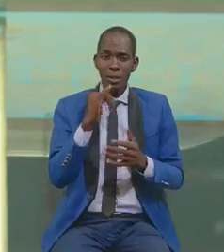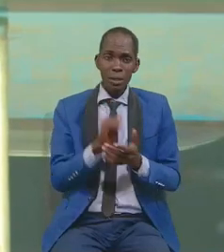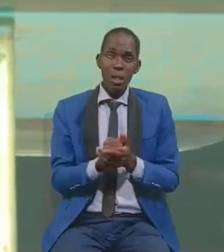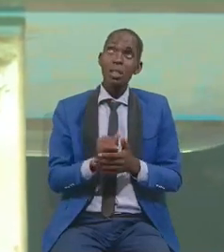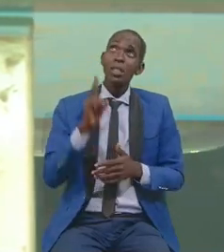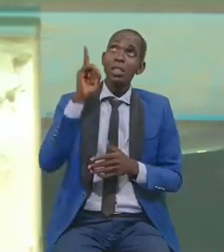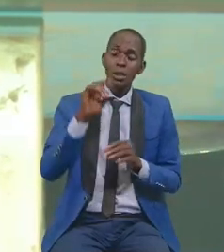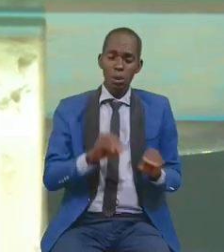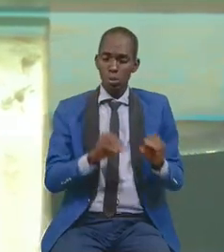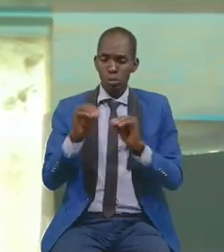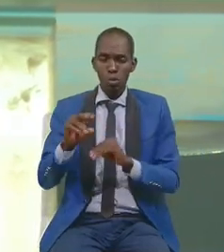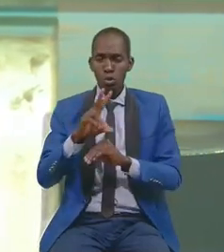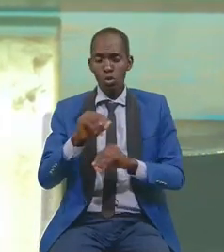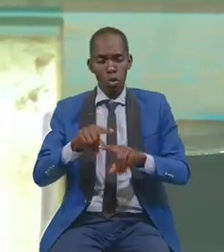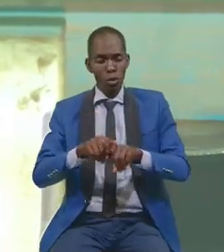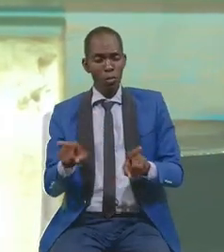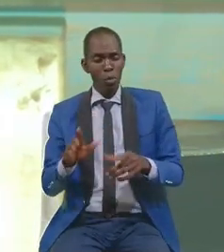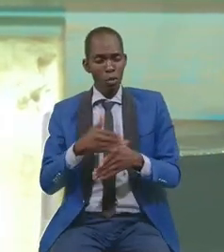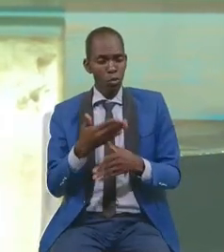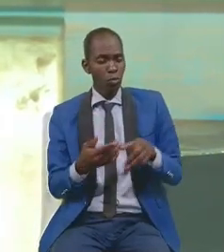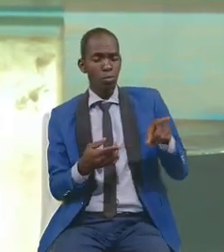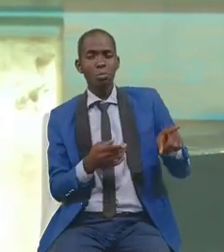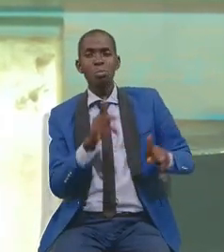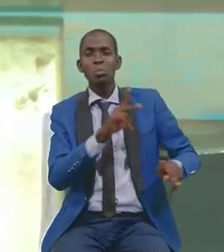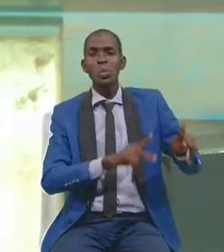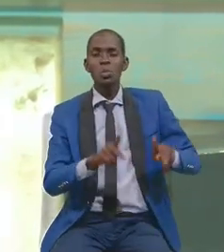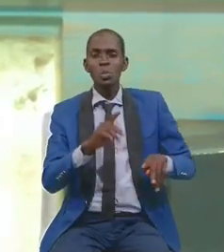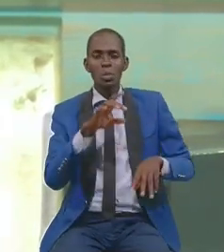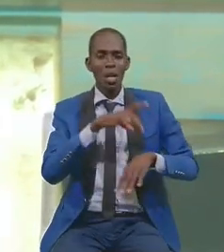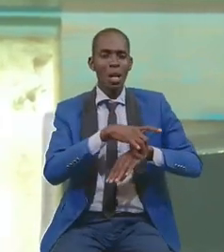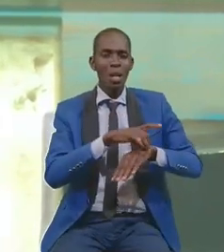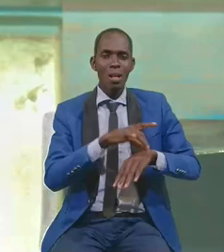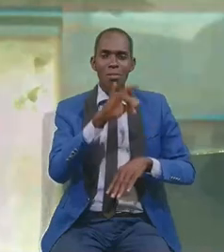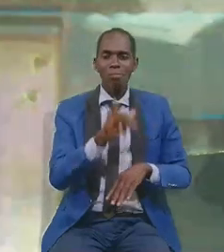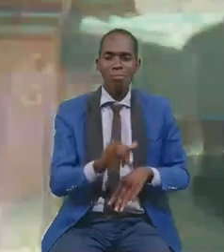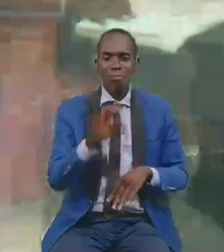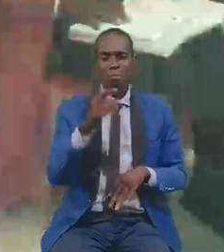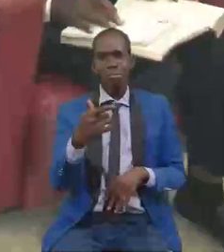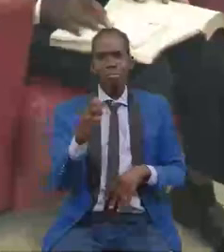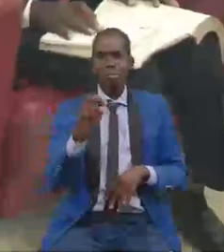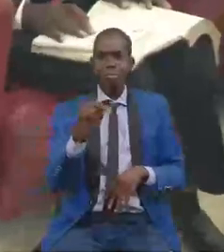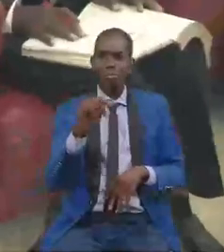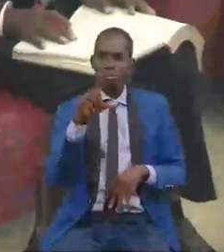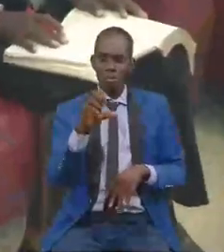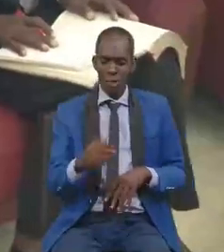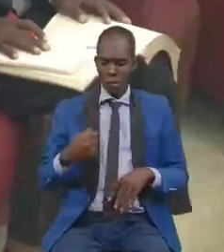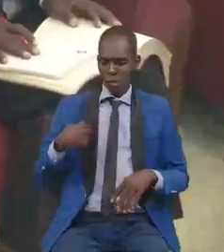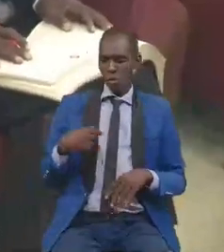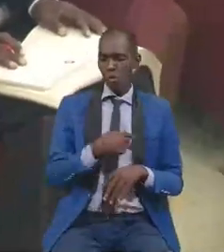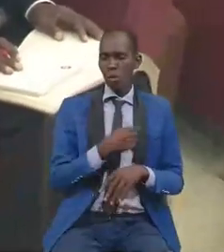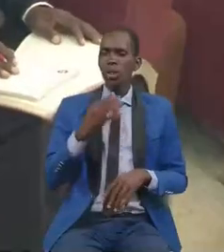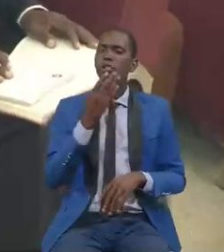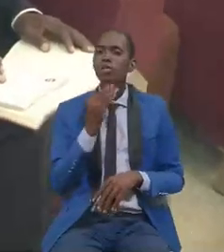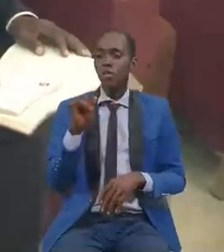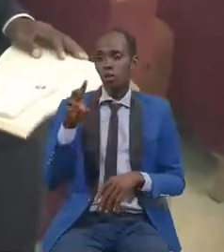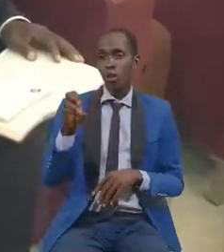que il n'a fait aucune différence entre nous. Eux, les Juifs et eux, les païens, il n'a pas de différence.